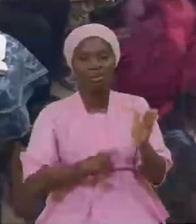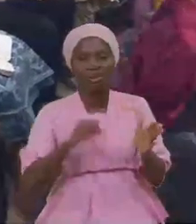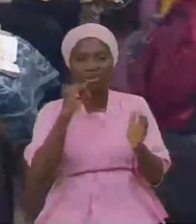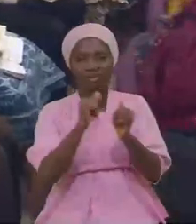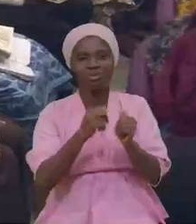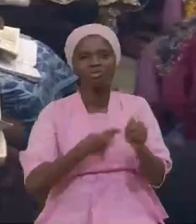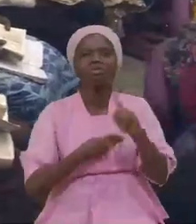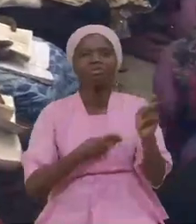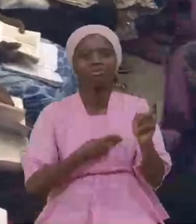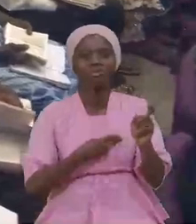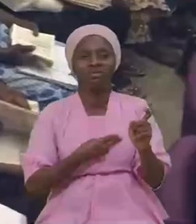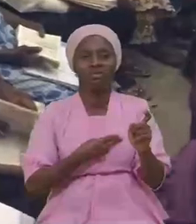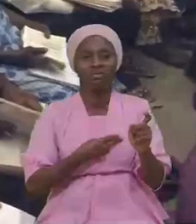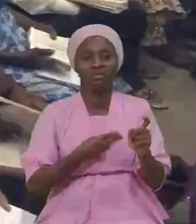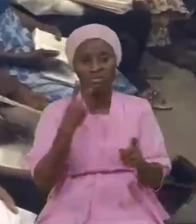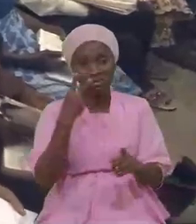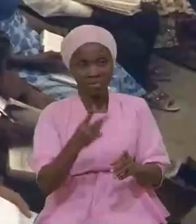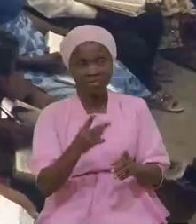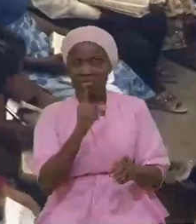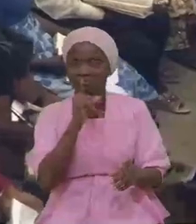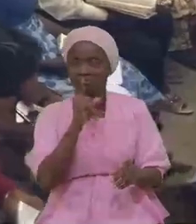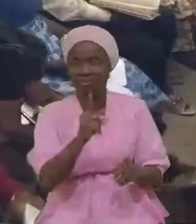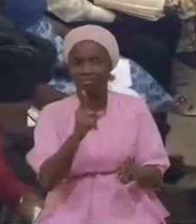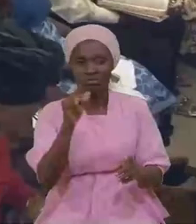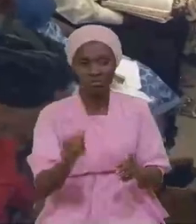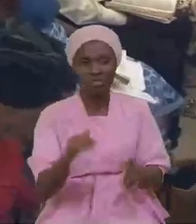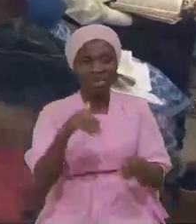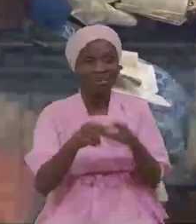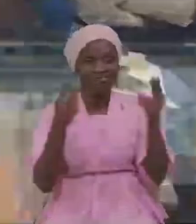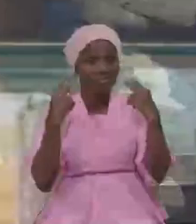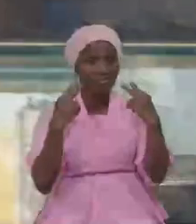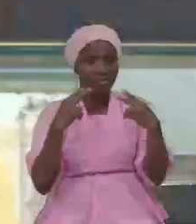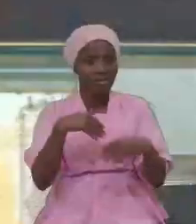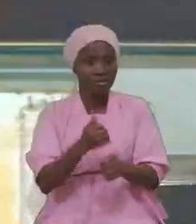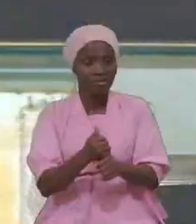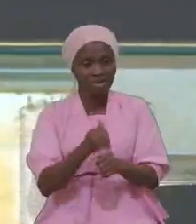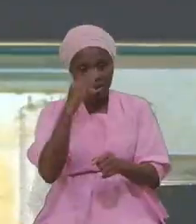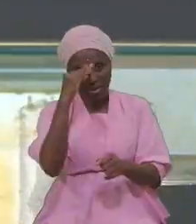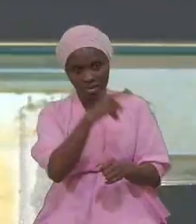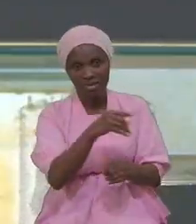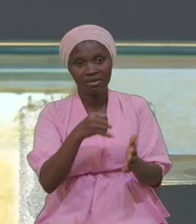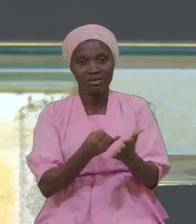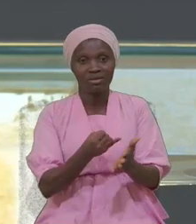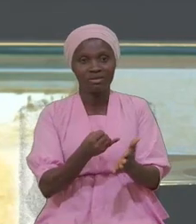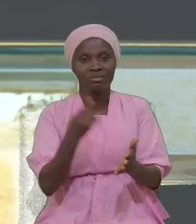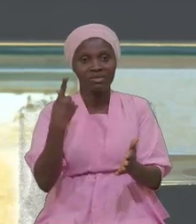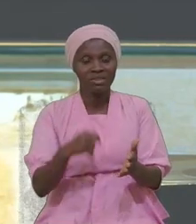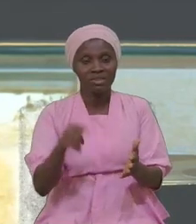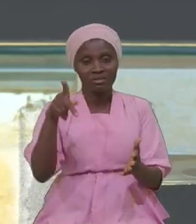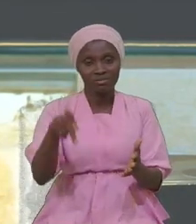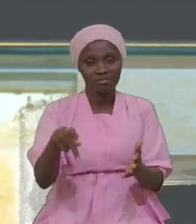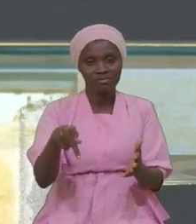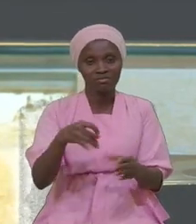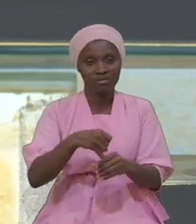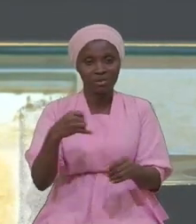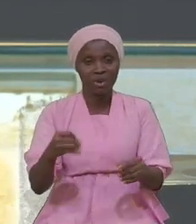de l'Éternel est avec nous. C'est bien vain que c'est mis à l'œuvre la plume